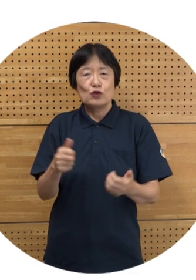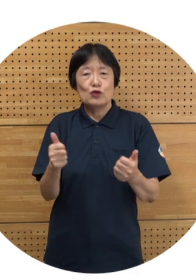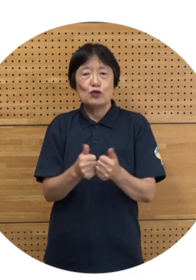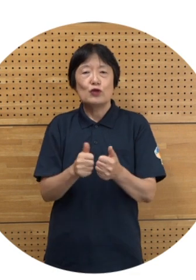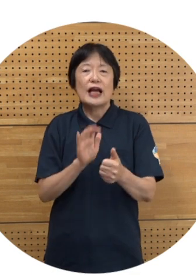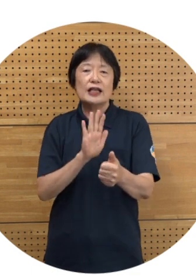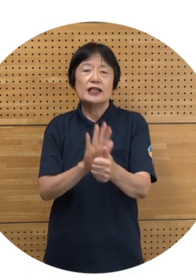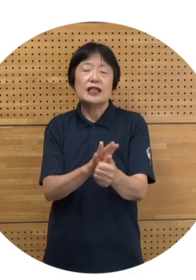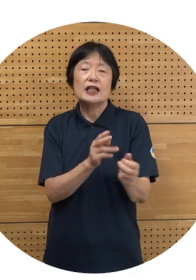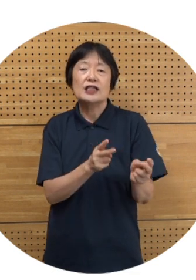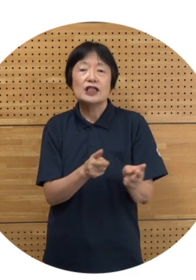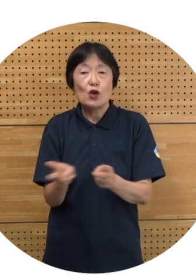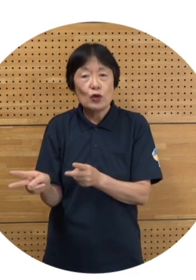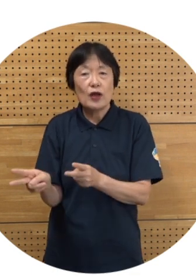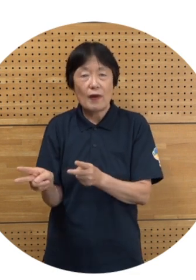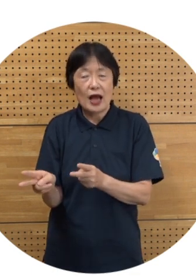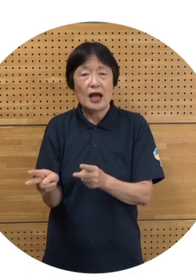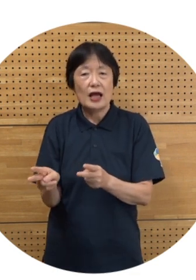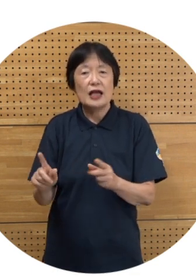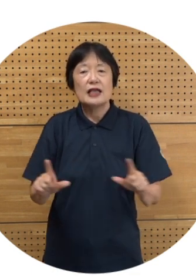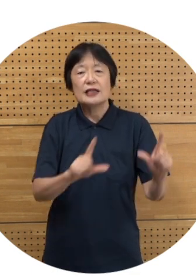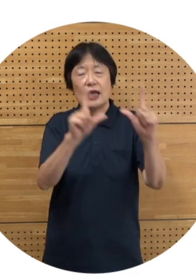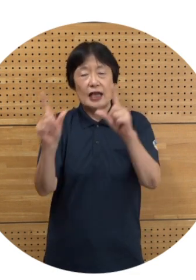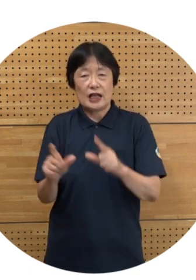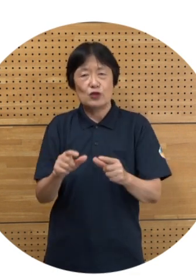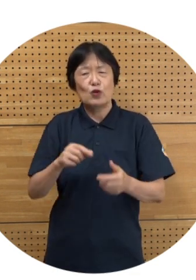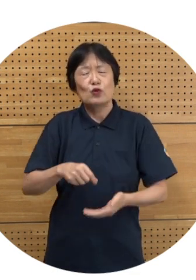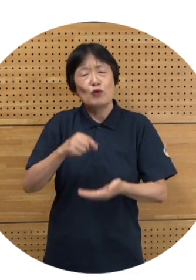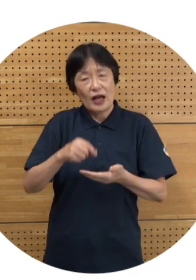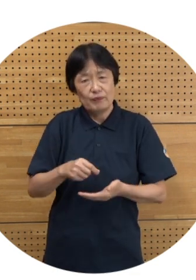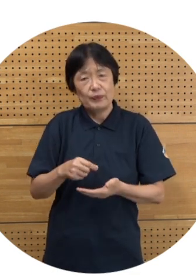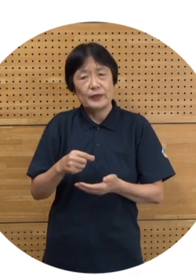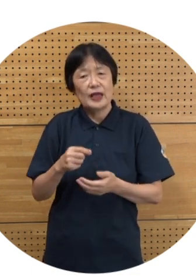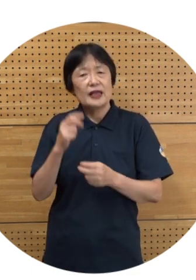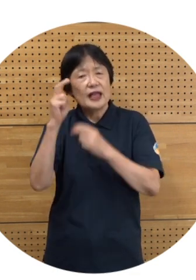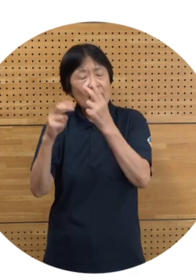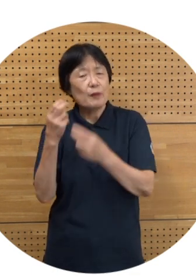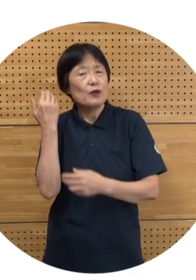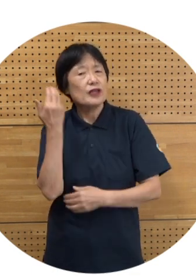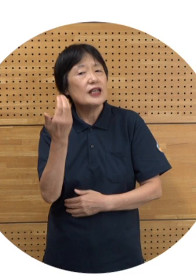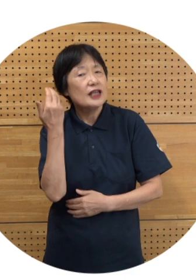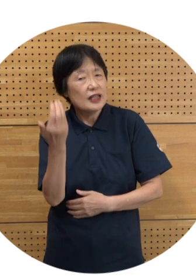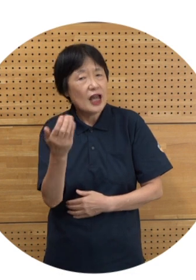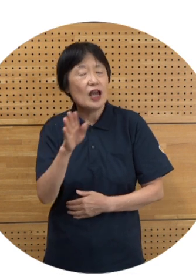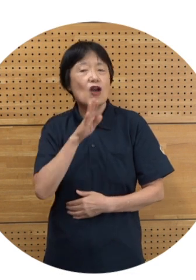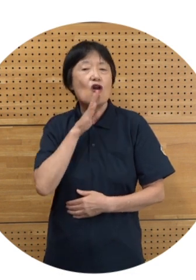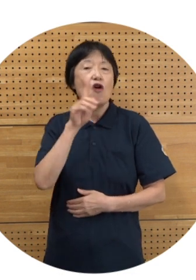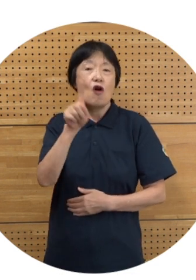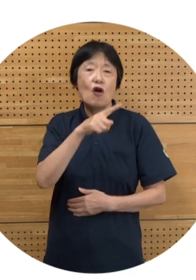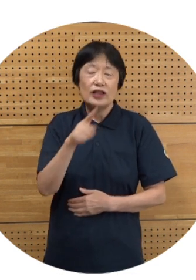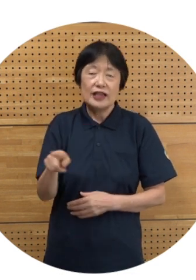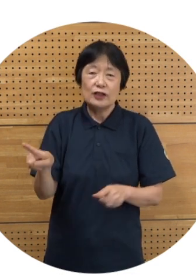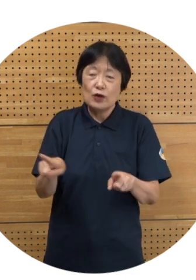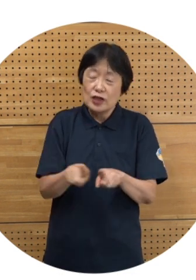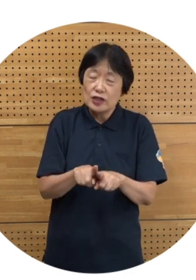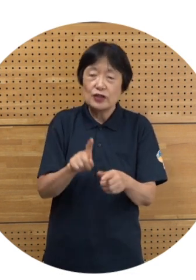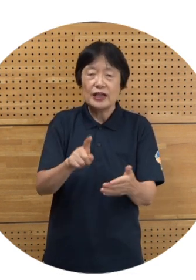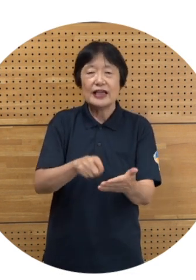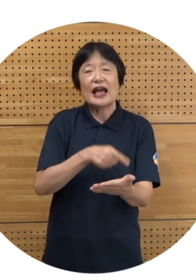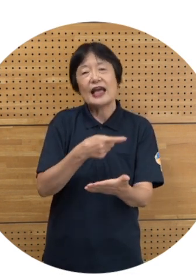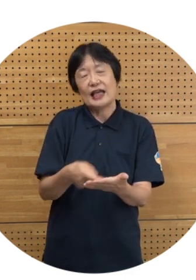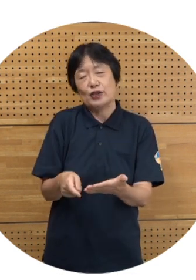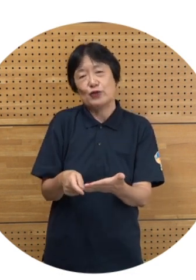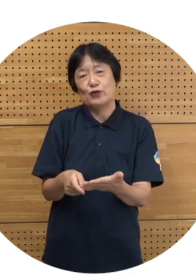では、生活に関する不安や悩みを広くお伺いし、ご本人と一緒に考え、解決のお手伝い